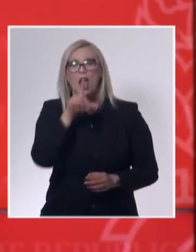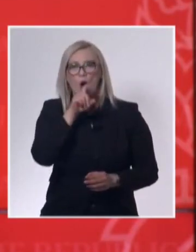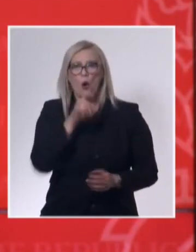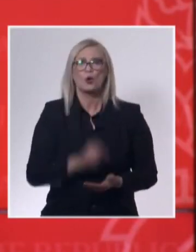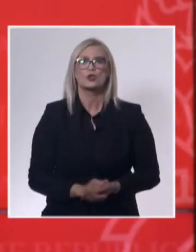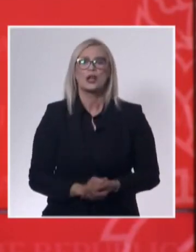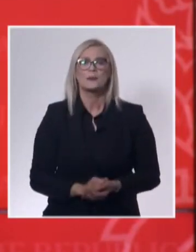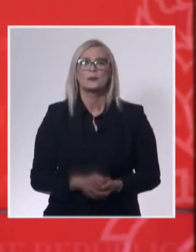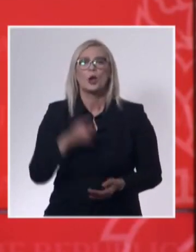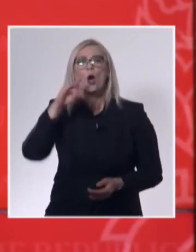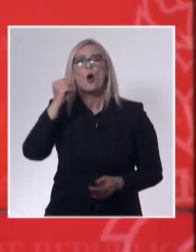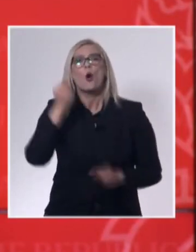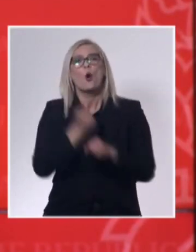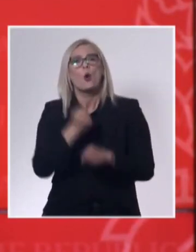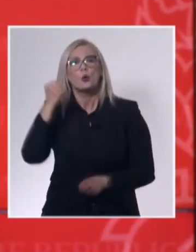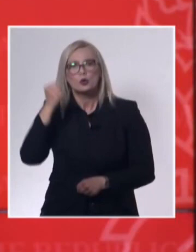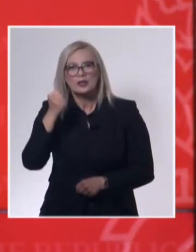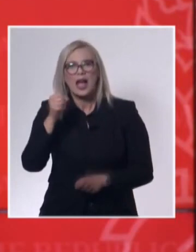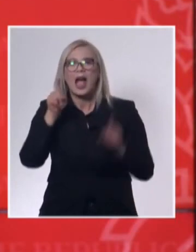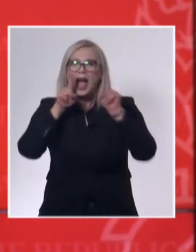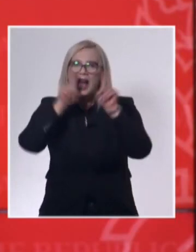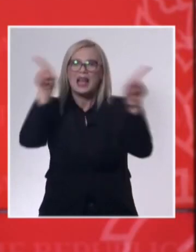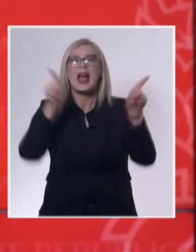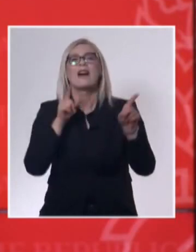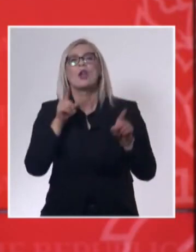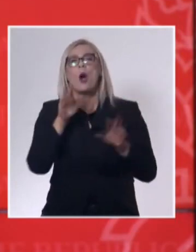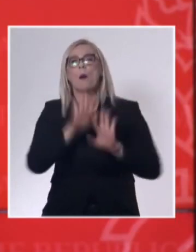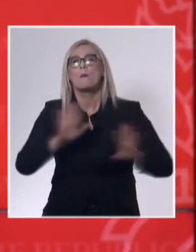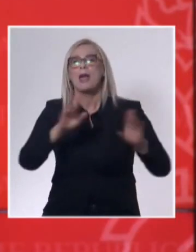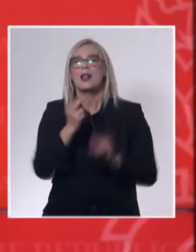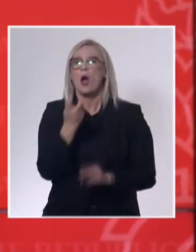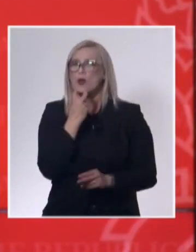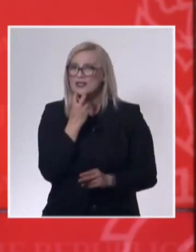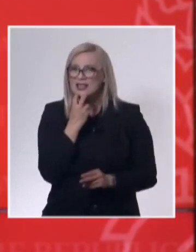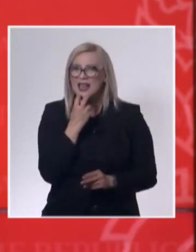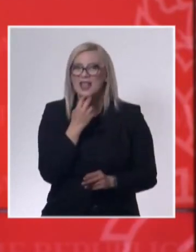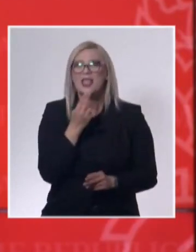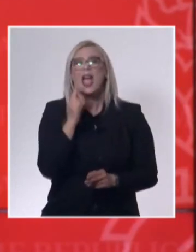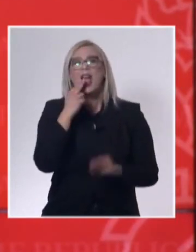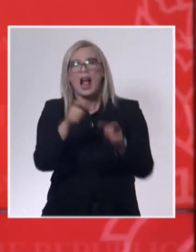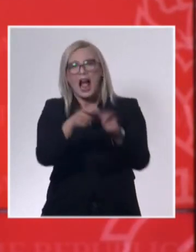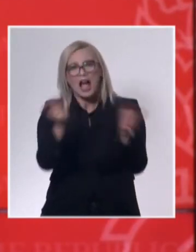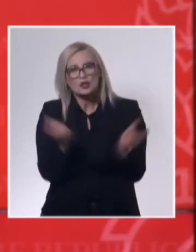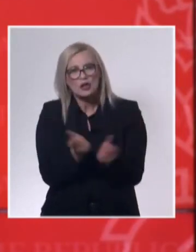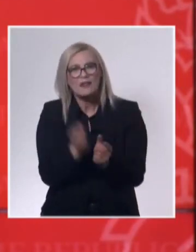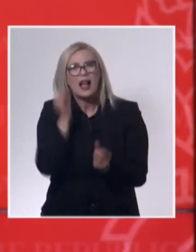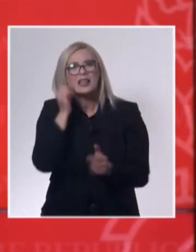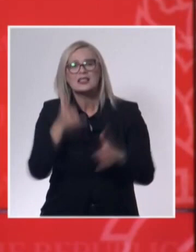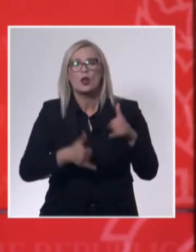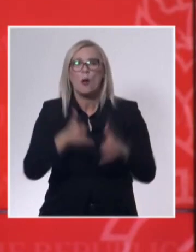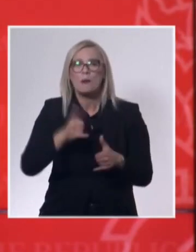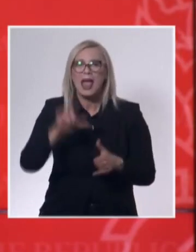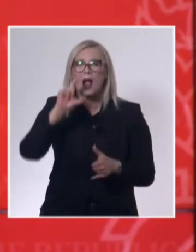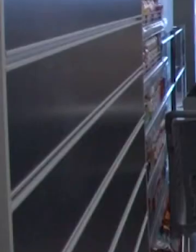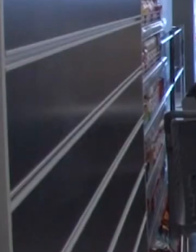sheqeri, vezët dhe urizi. Për të zirit javën e arshme do të bën analiza dhe çmimet e të cileve me siguri do të ngrihen nëse prodhuesit